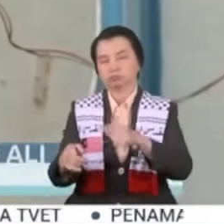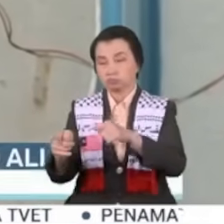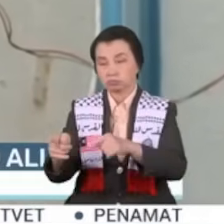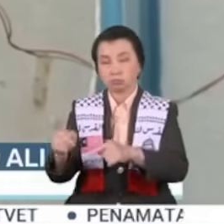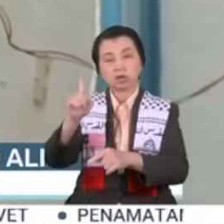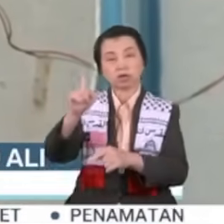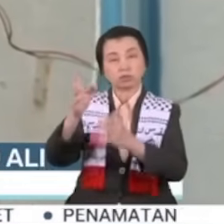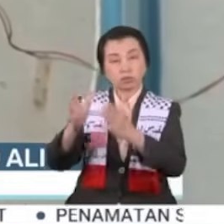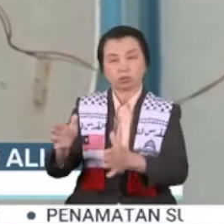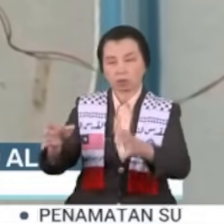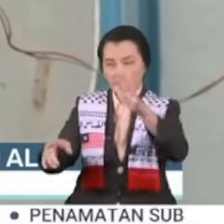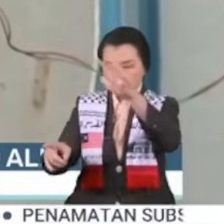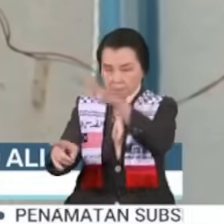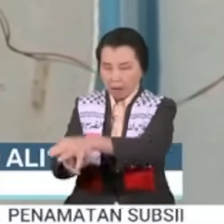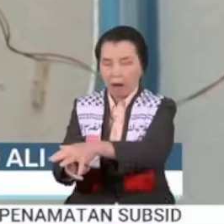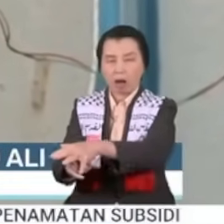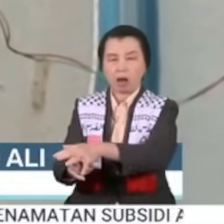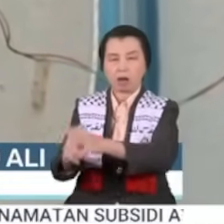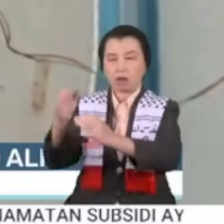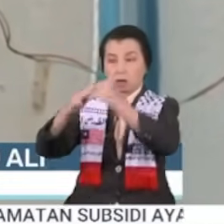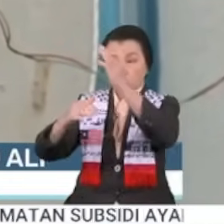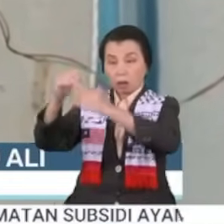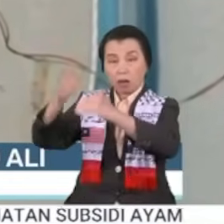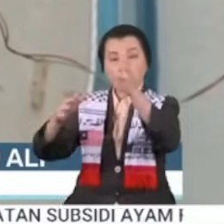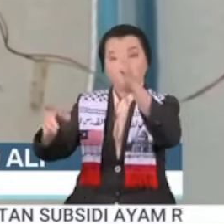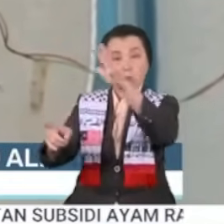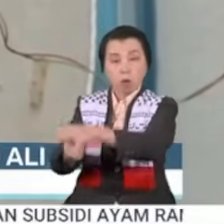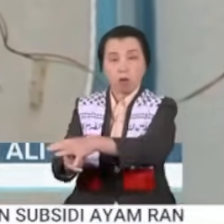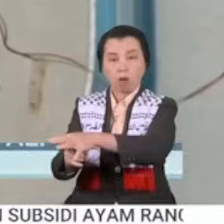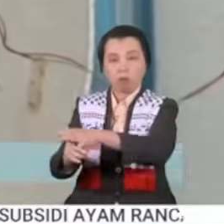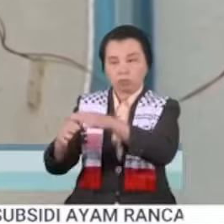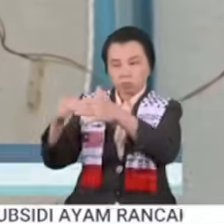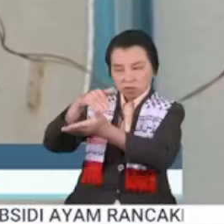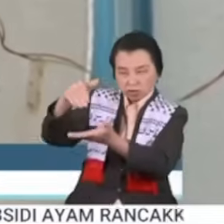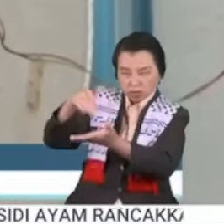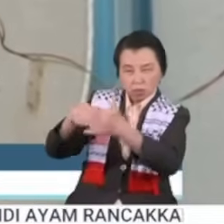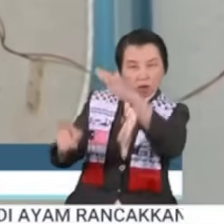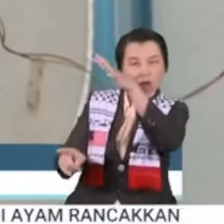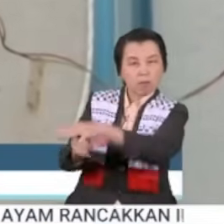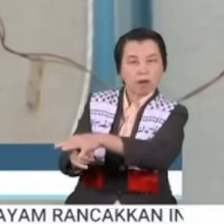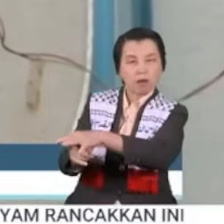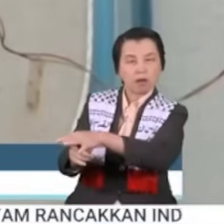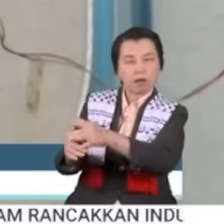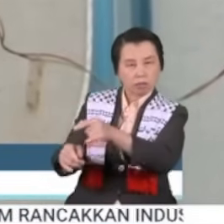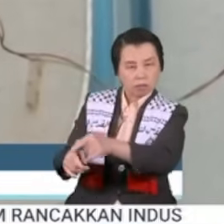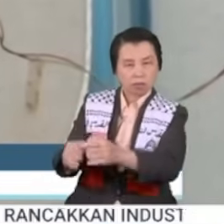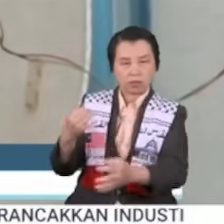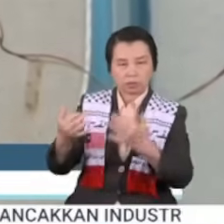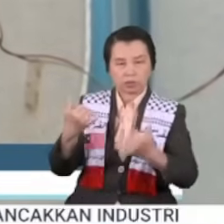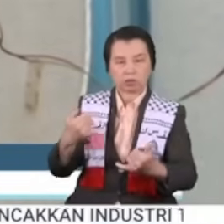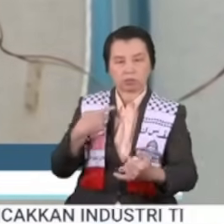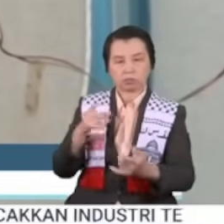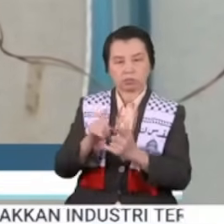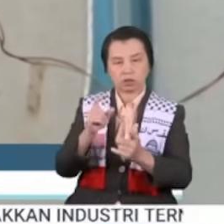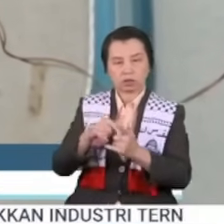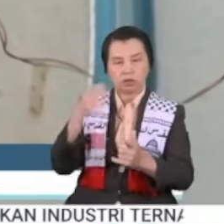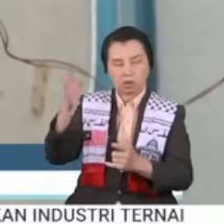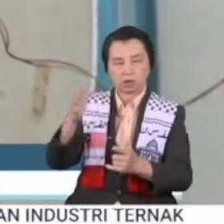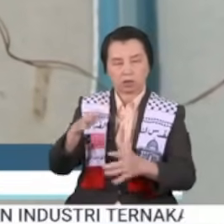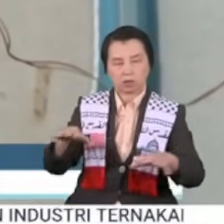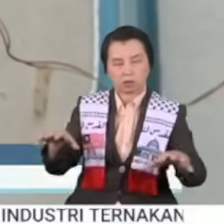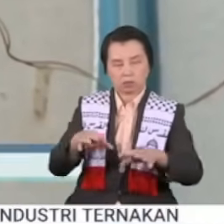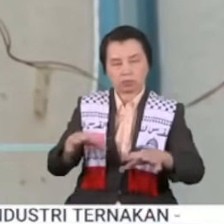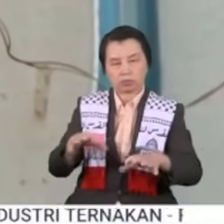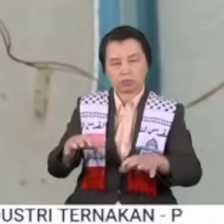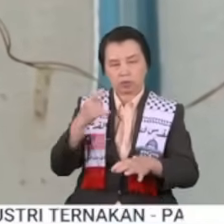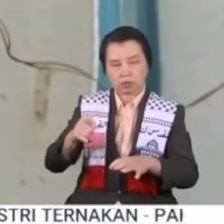diperangkap berada di tengah-tengah di floor pertama oke so dari segi teknikal kita sekarang ni kita akan buat